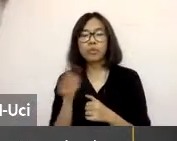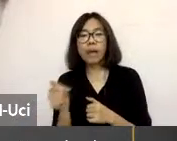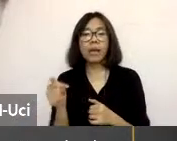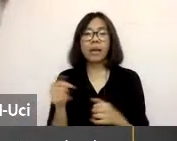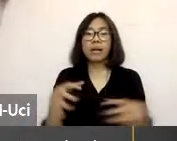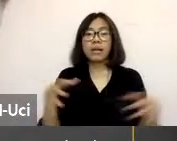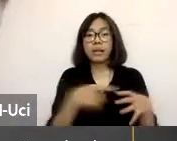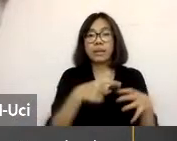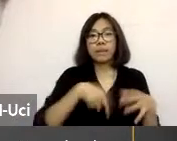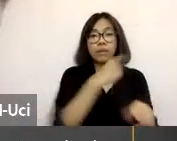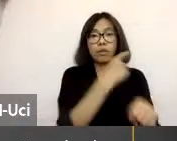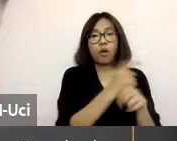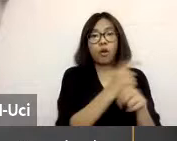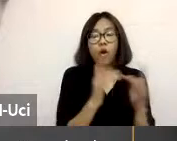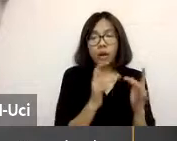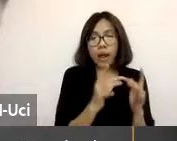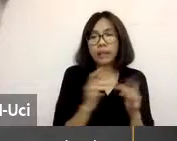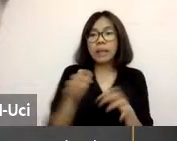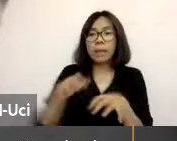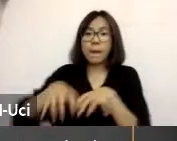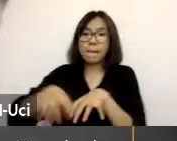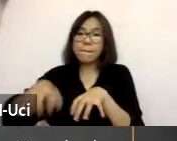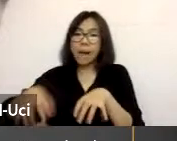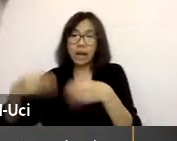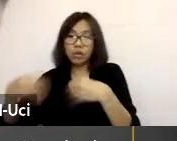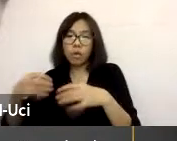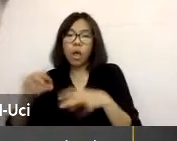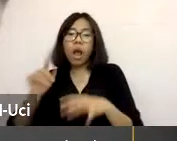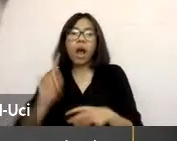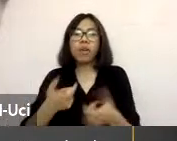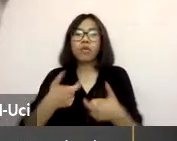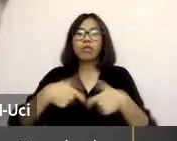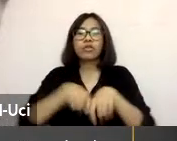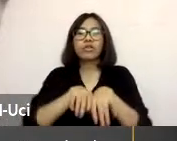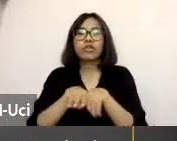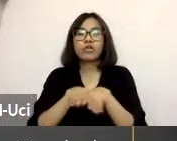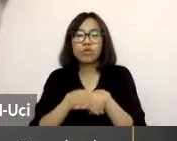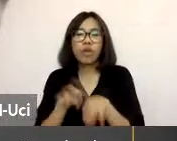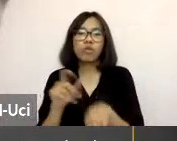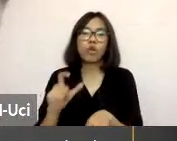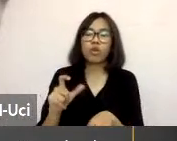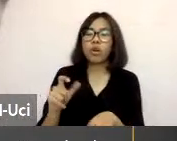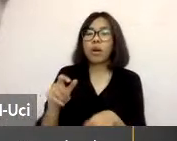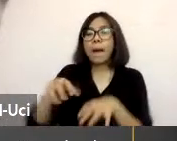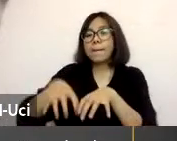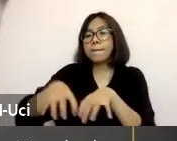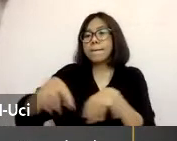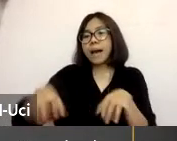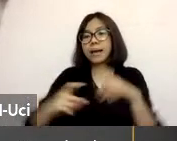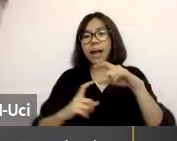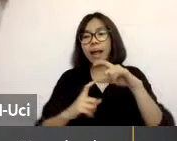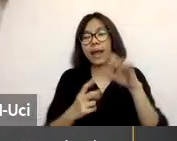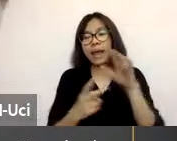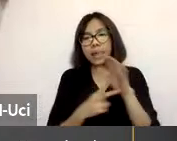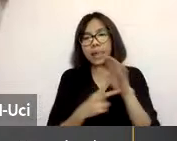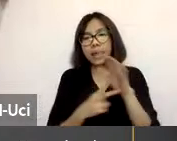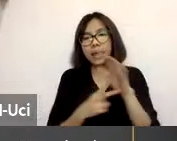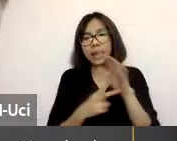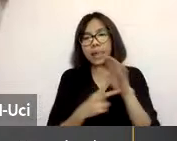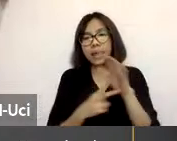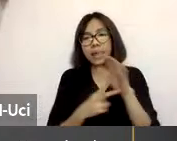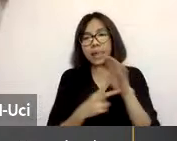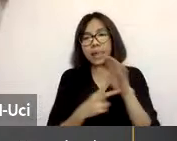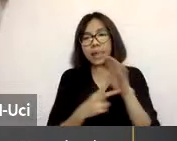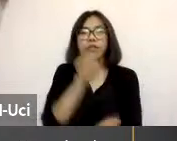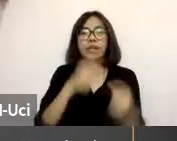barang-barang yang ah ah sesuai dengan ketentuan misalnya kalau bareng-bareng SNI mereka wajib sedih air mereka harus bisa